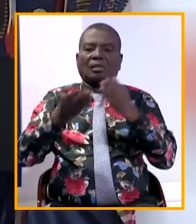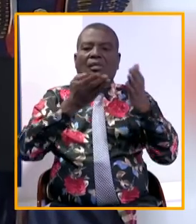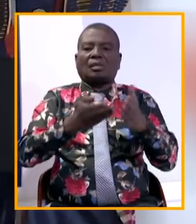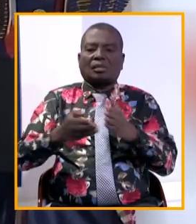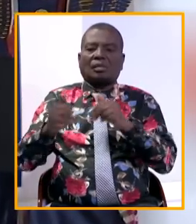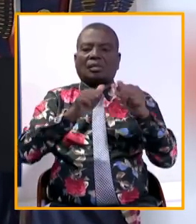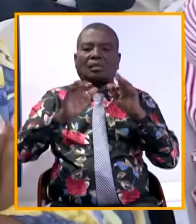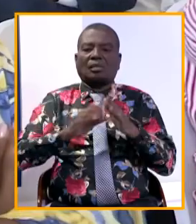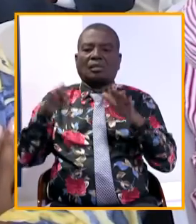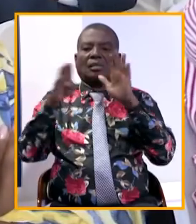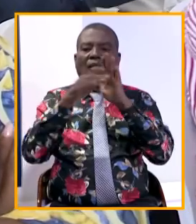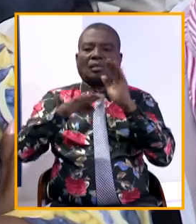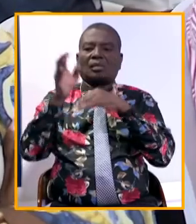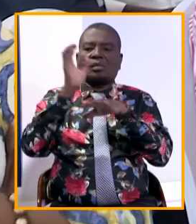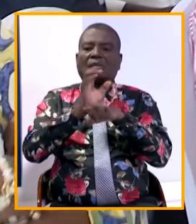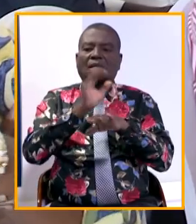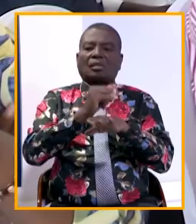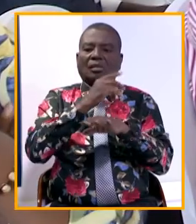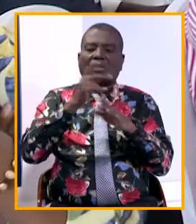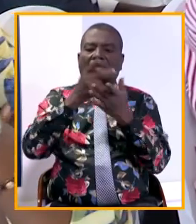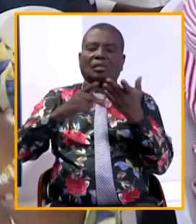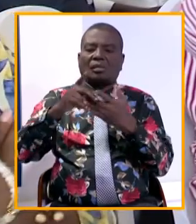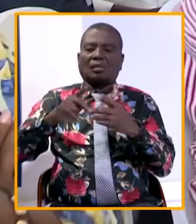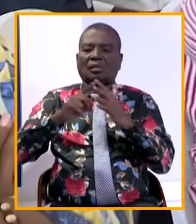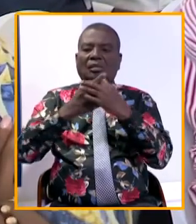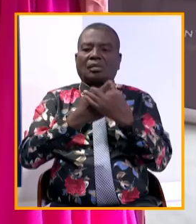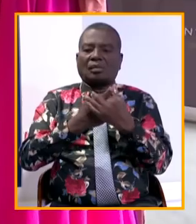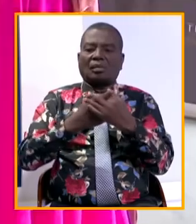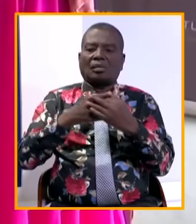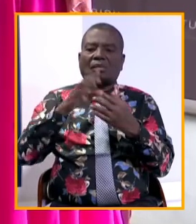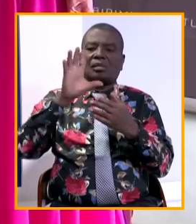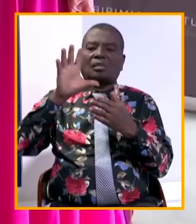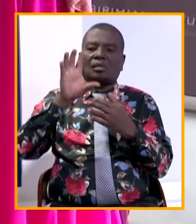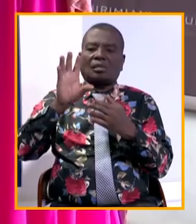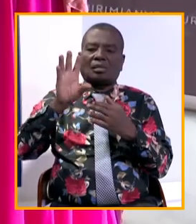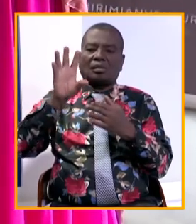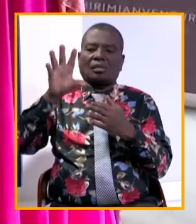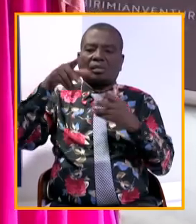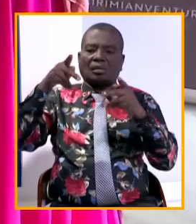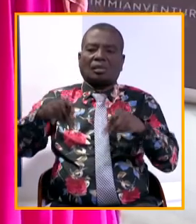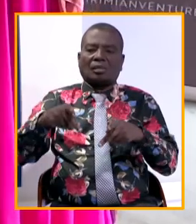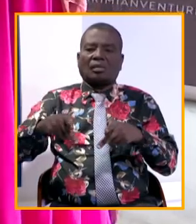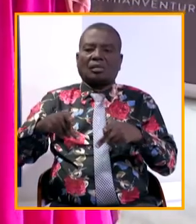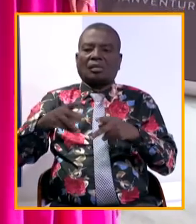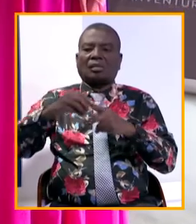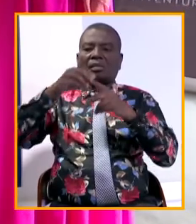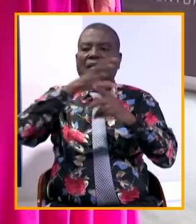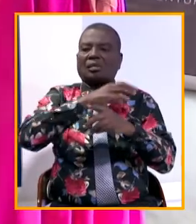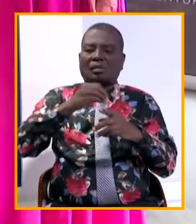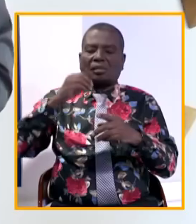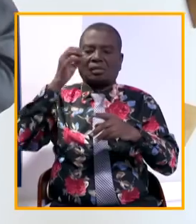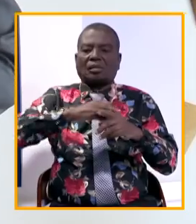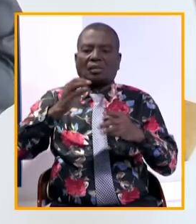mode en Côte d'Ivoire. Pour la phase de démarrage de ce partenariat, 5 designers sélectionnés bénéficieront d'une mise à niveau de